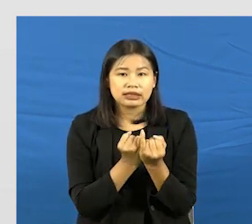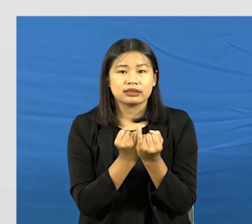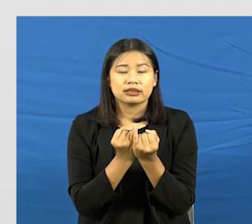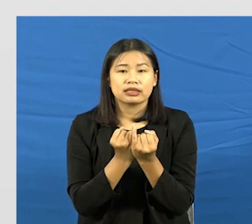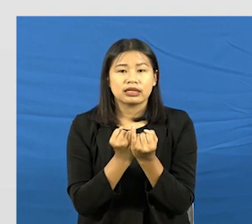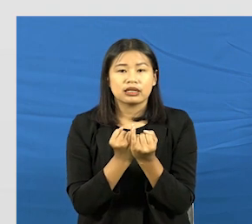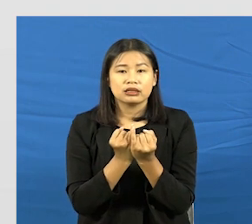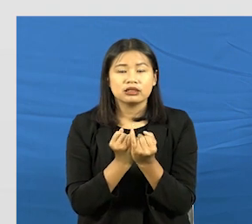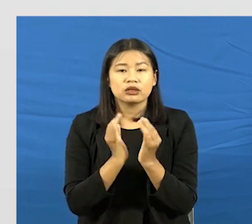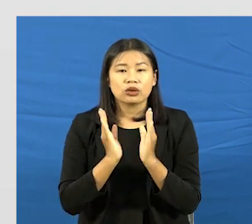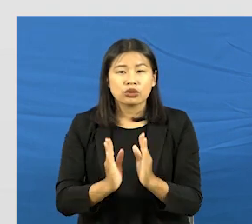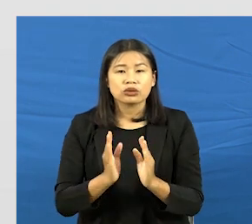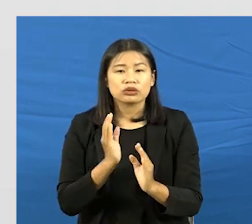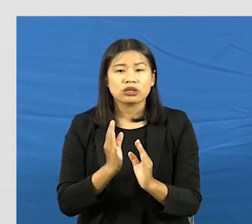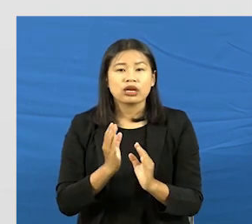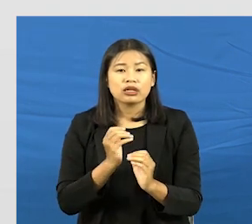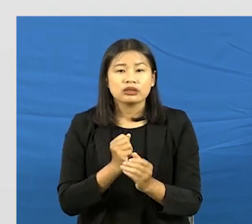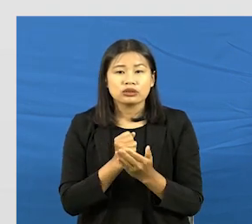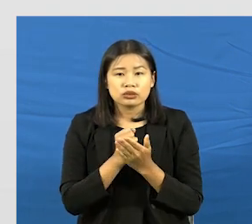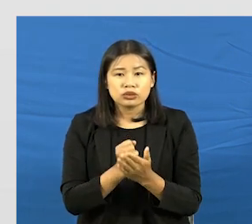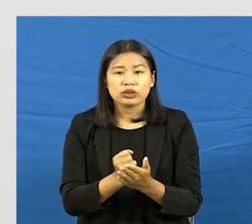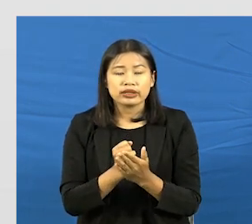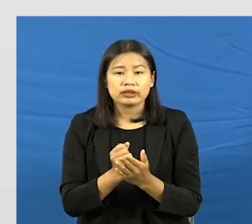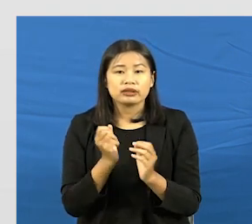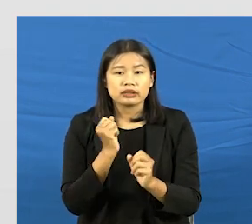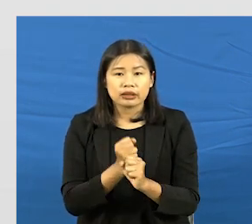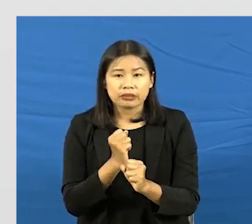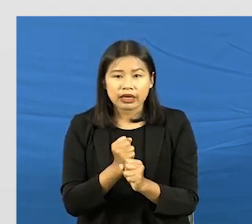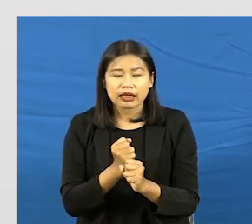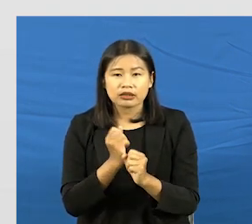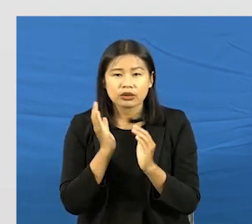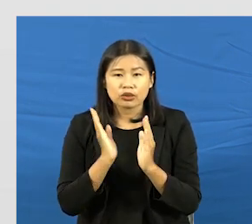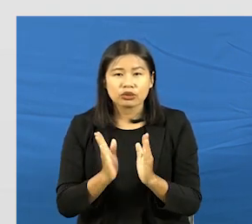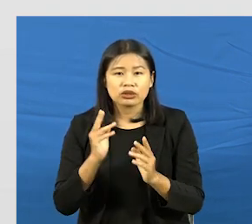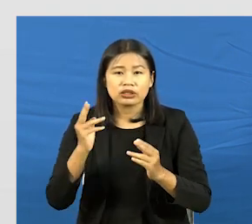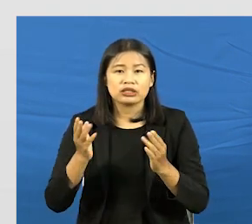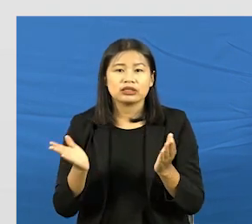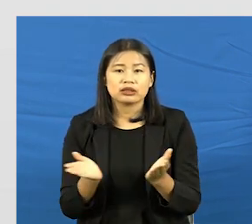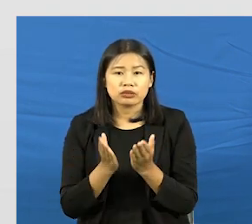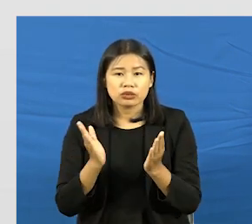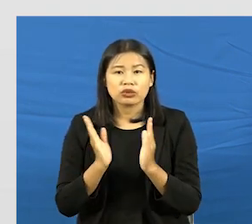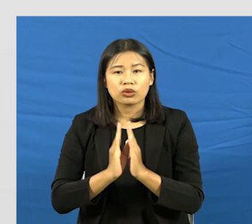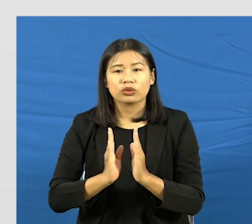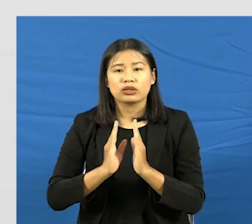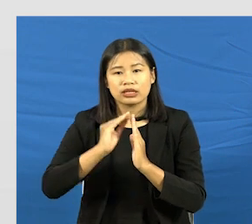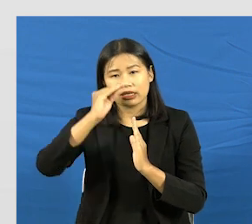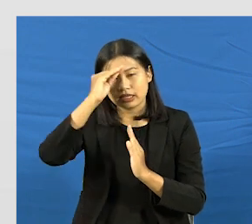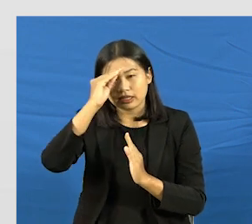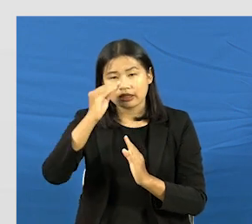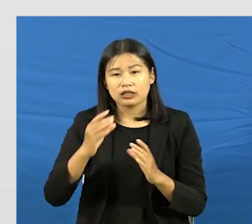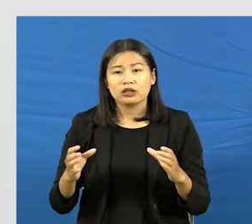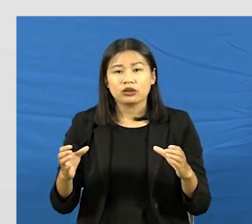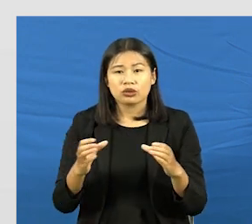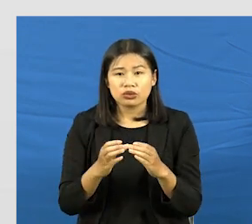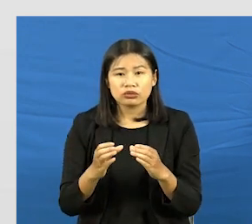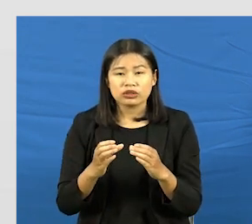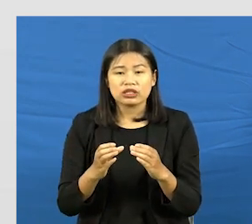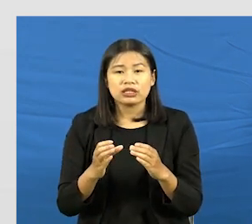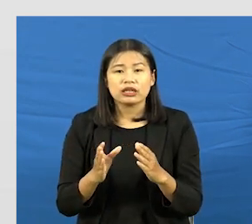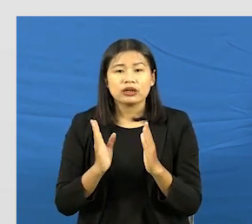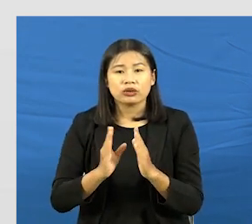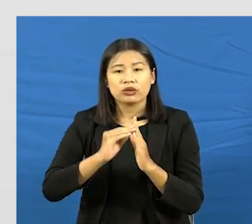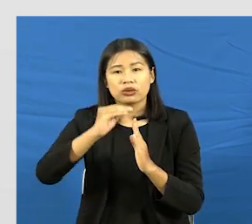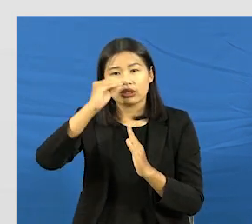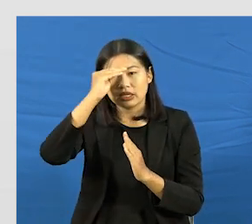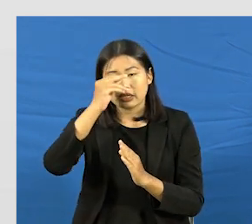านักศึกษาหรือคณะที่นักศึกษาสังกัดนะฮะในคณะที่นักศึกษาสังกัดนั้นก็จะมีท่านคณบดีนะครับท่